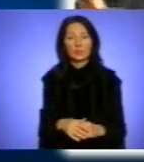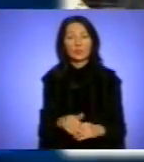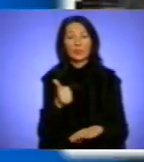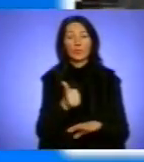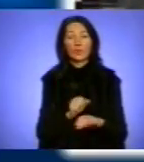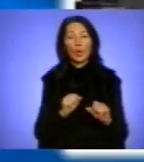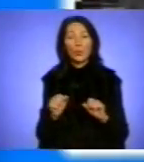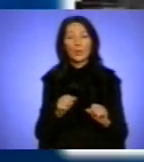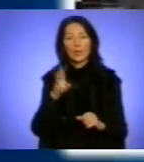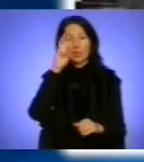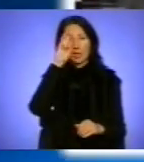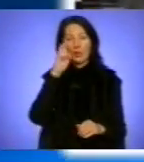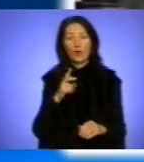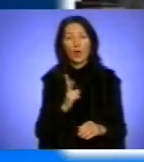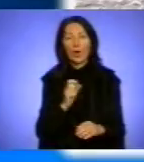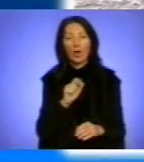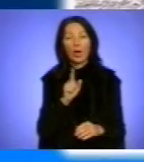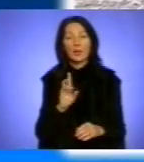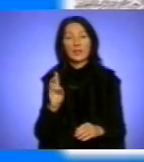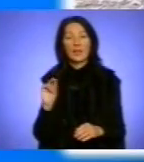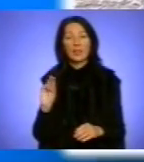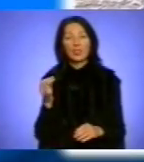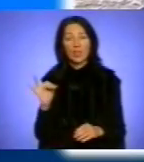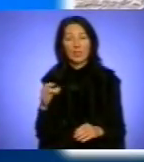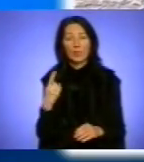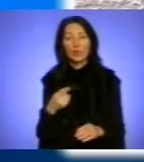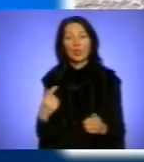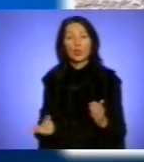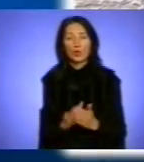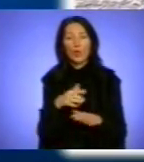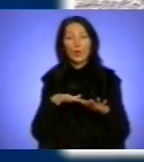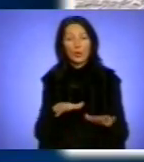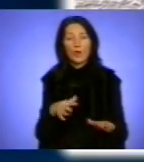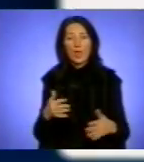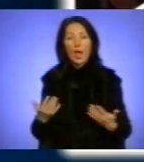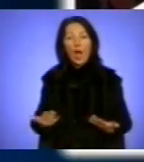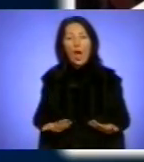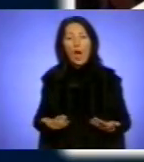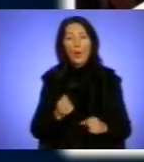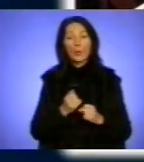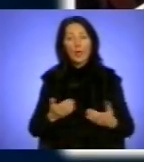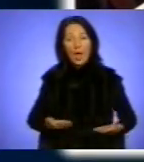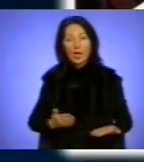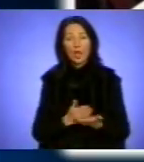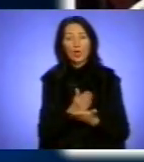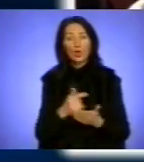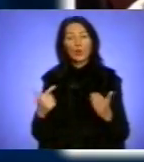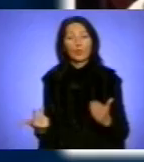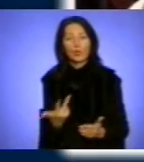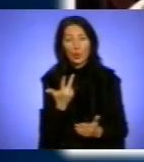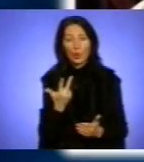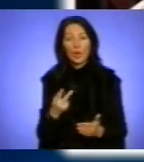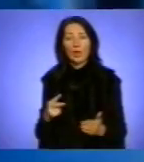Головне управління державного казначейства в області знову пікетували. Комунальники Тернополя вдруге зібралися, щоб отримати